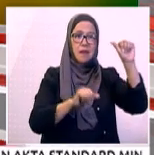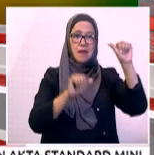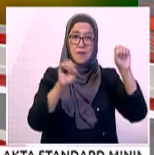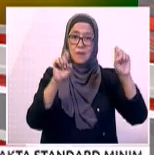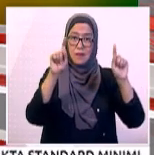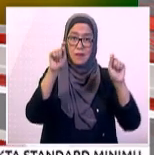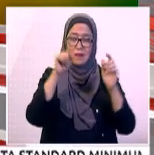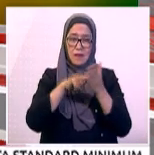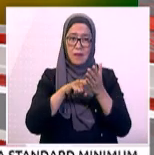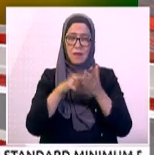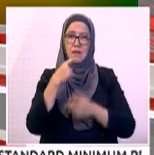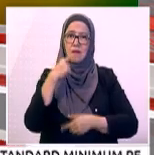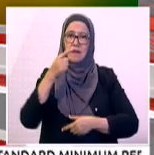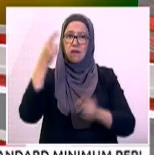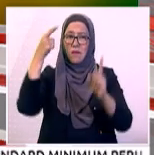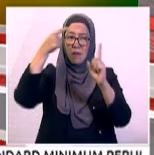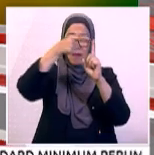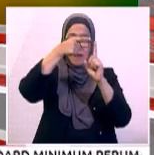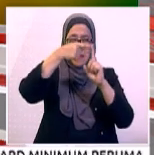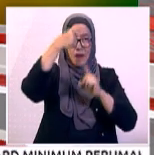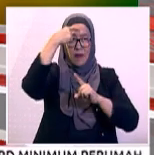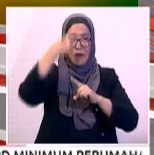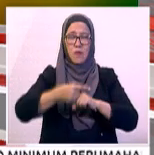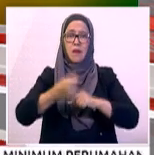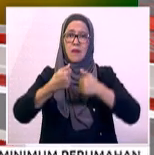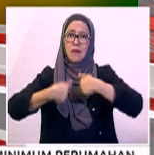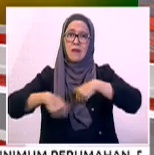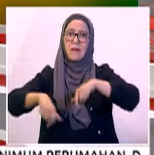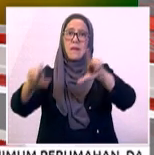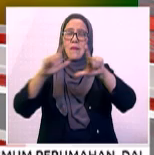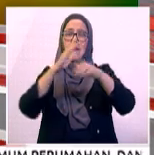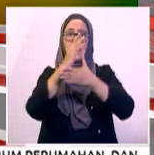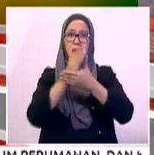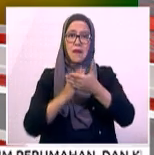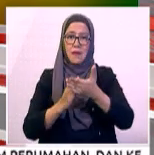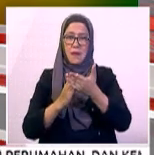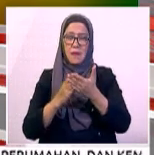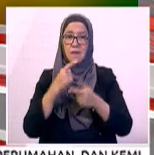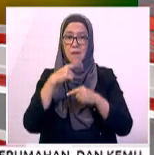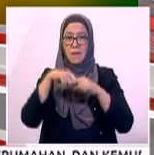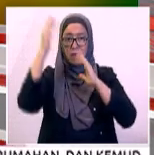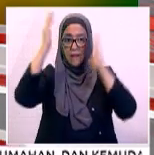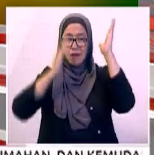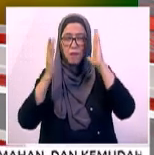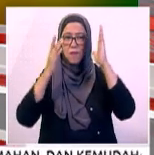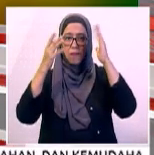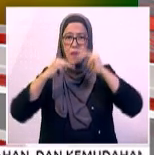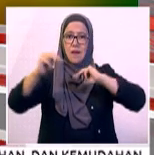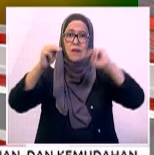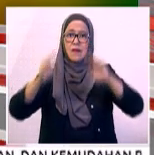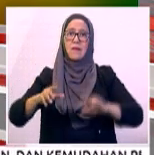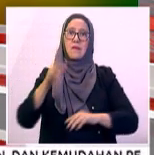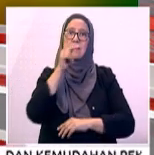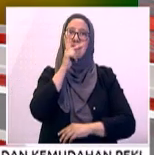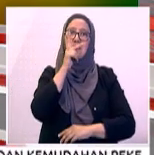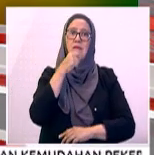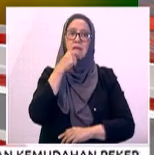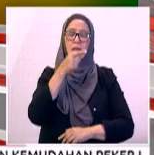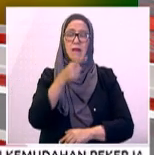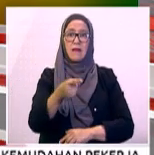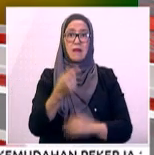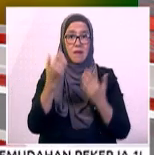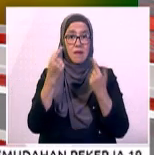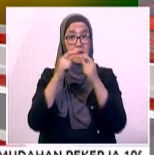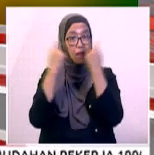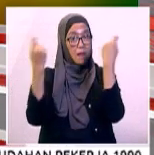sasaran sekurang-kurangnya layak ke peringkat suku akhir Piala Malaysia, pengurus Kedah Al-Nalik Hasmi Abdul Hassan berkata skuadnya kini berada pada